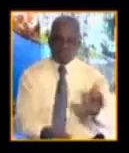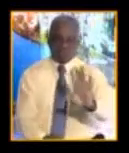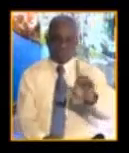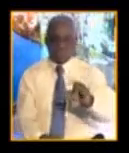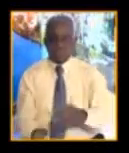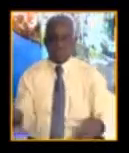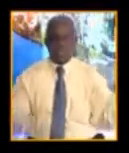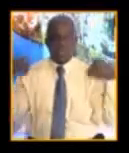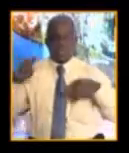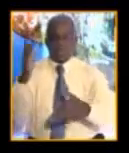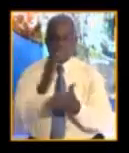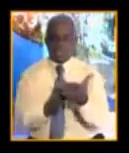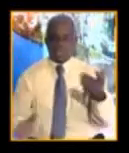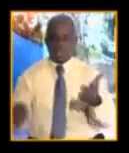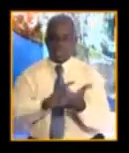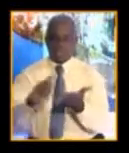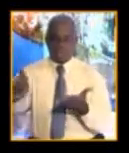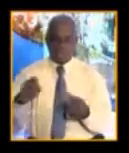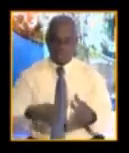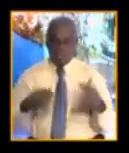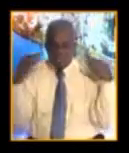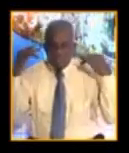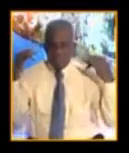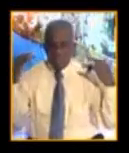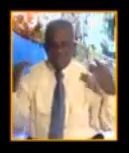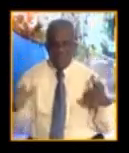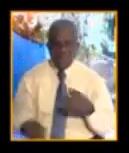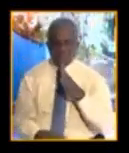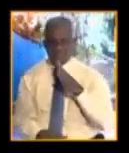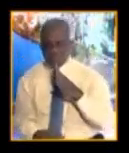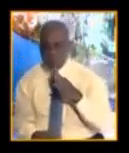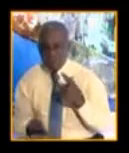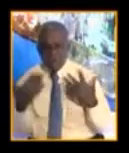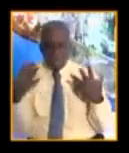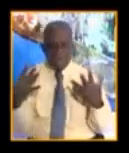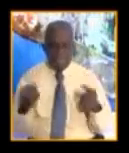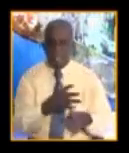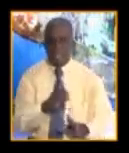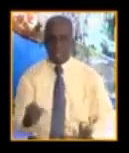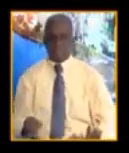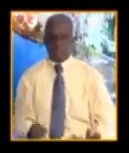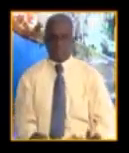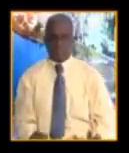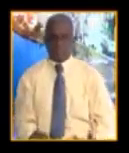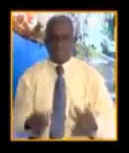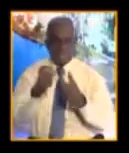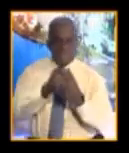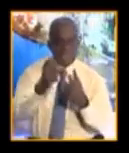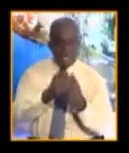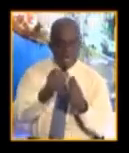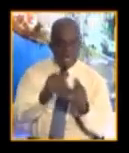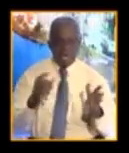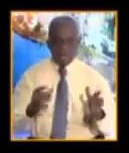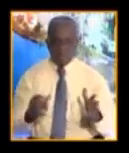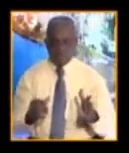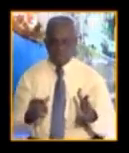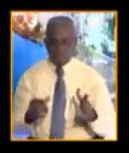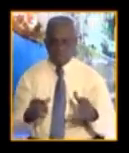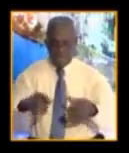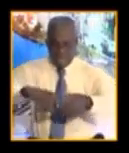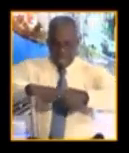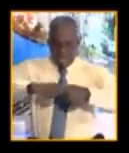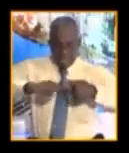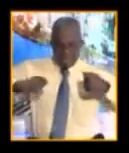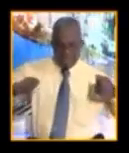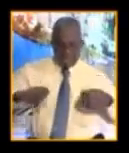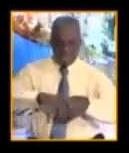Depuis quelques semaines, une rumeur fait état de l'existence d'un riz en plastique provenant de l'Asie, plus précisément de la Chine. Cette